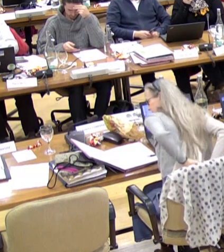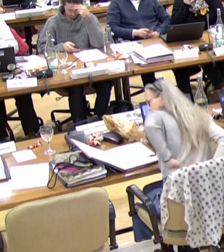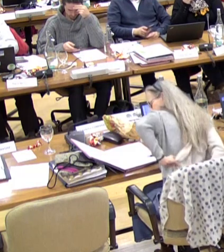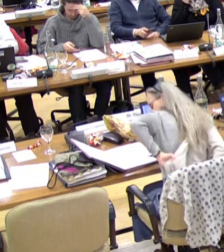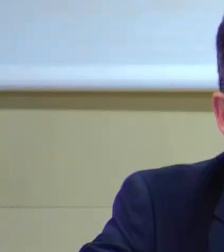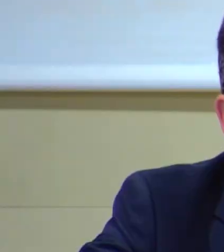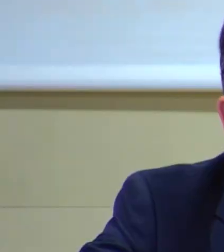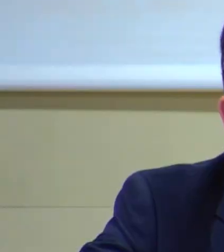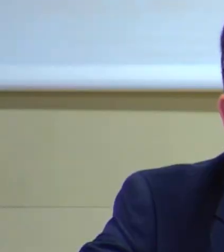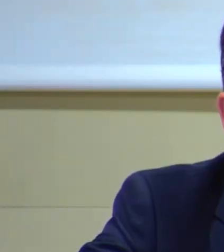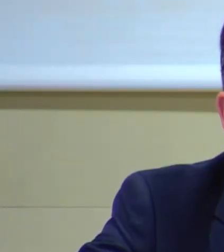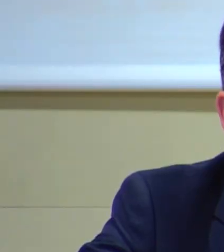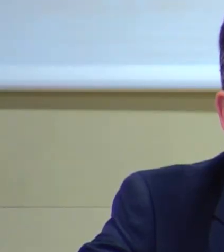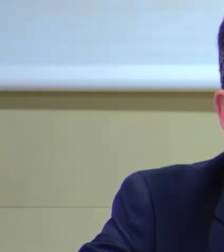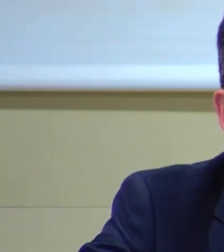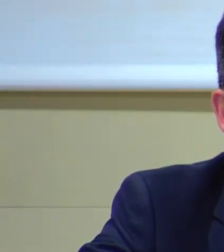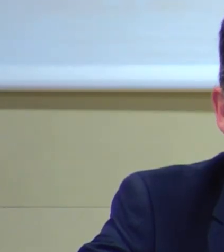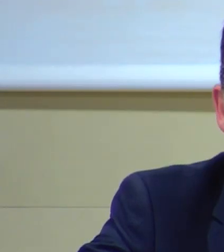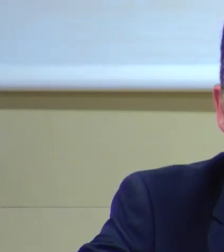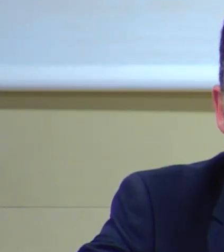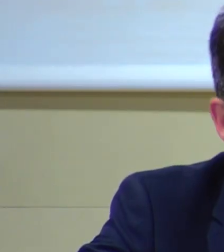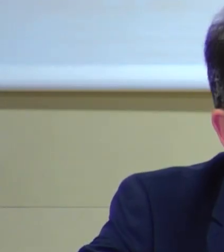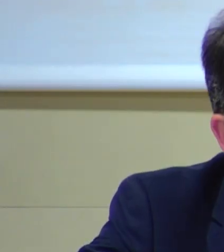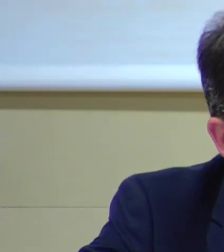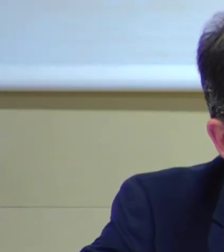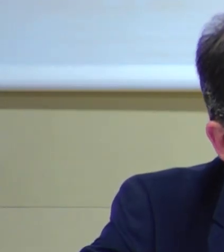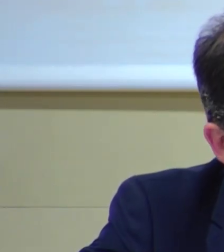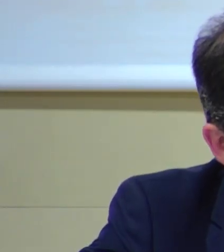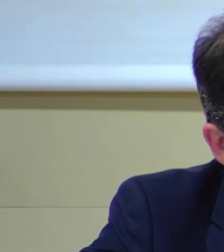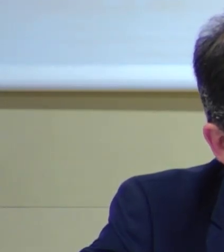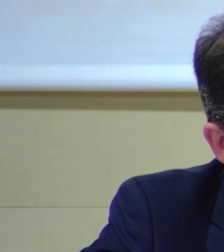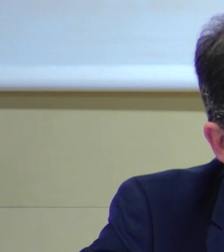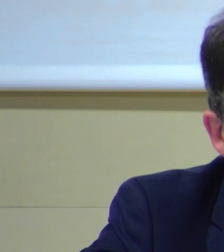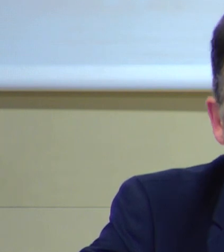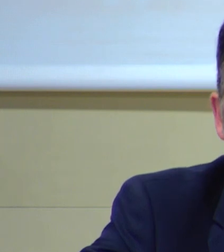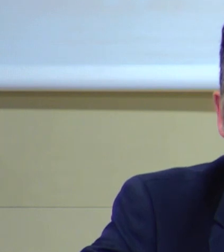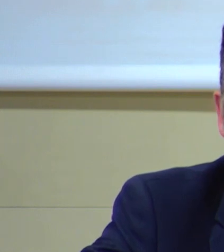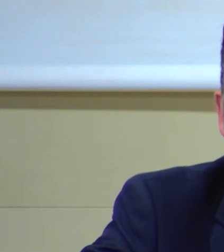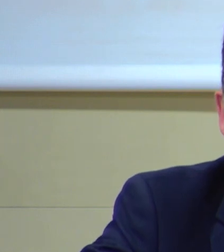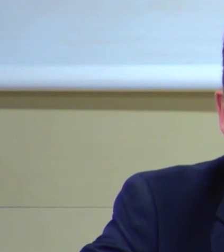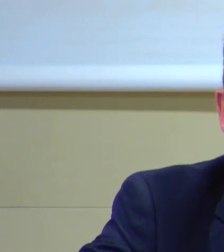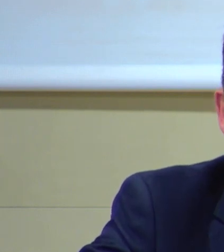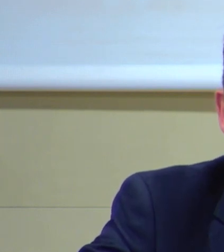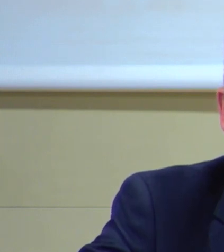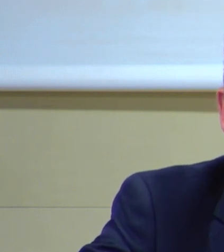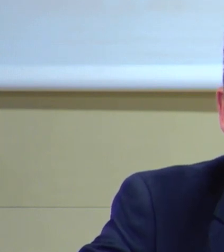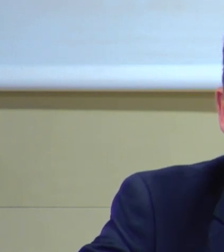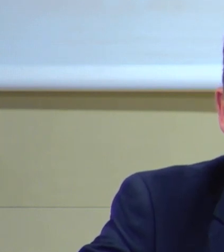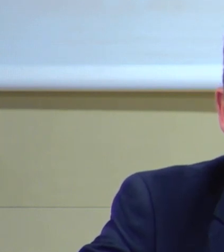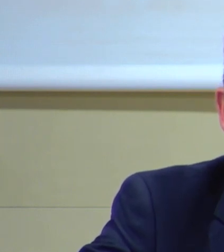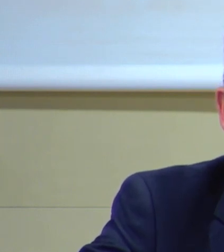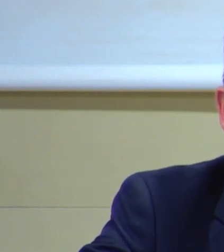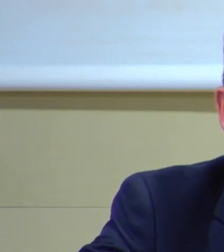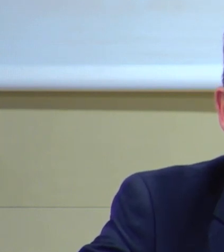qui s'abstient qui votent contre qui vote pour unanimité délibération adoptée la 73 déploiement du télétravail pas de questions